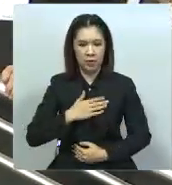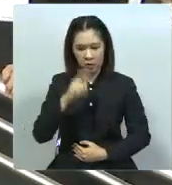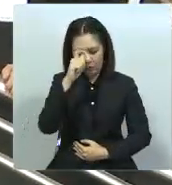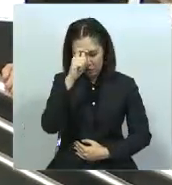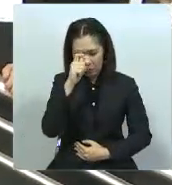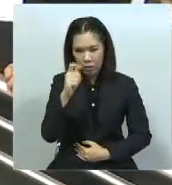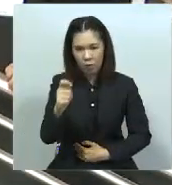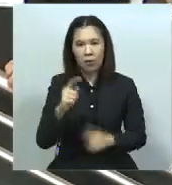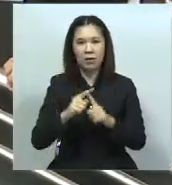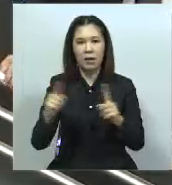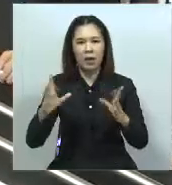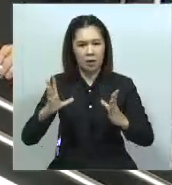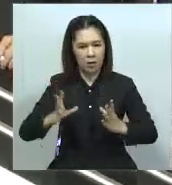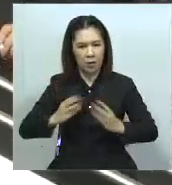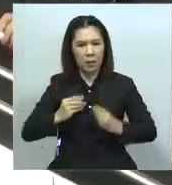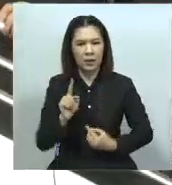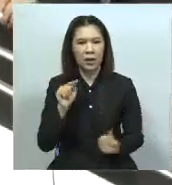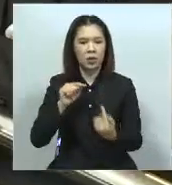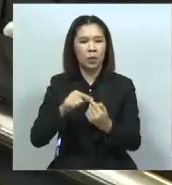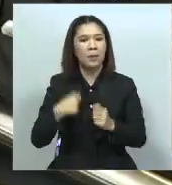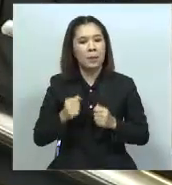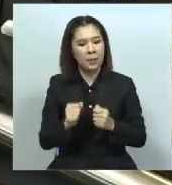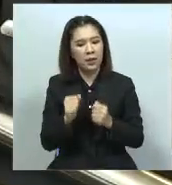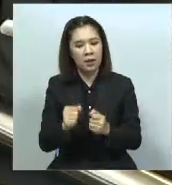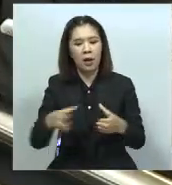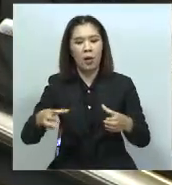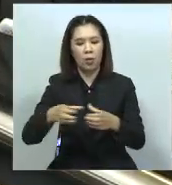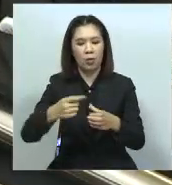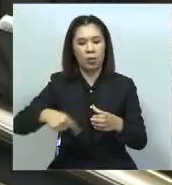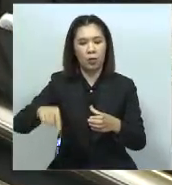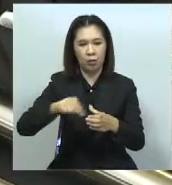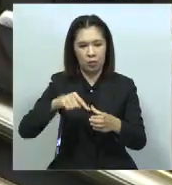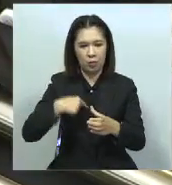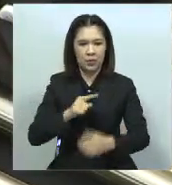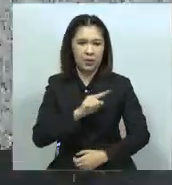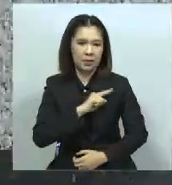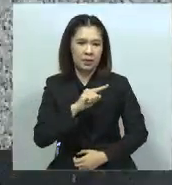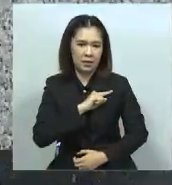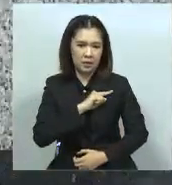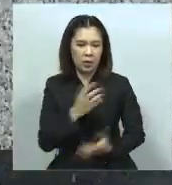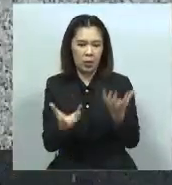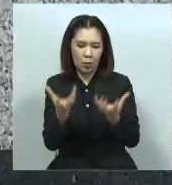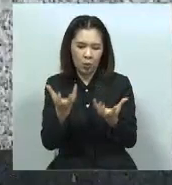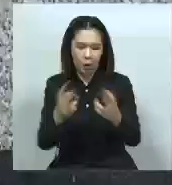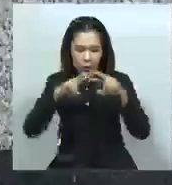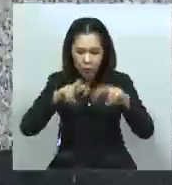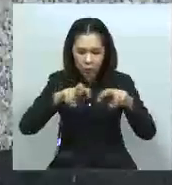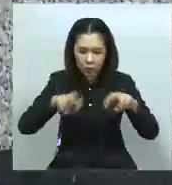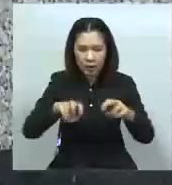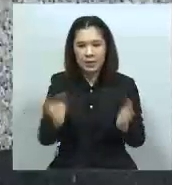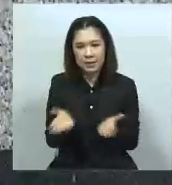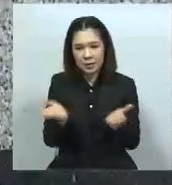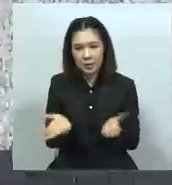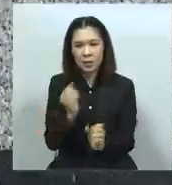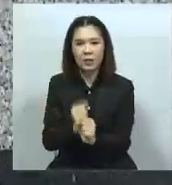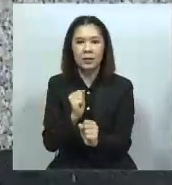พรรคแต่ยอมรับว่าเคยคาดหวังและพยายามให้พรรคเป็นทางเลือกที่3ทำหน้าที่ถ่วงดุลตรวจสอบและสนับสนุนการทำหน้า